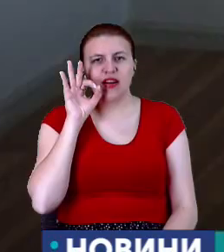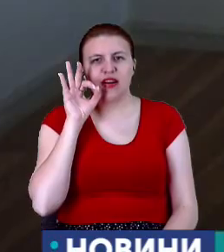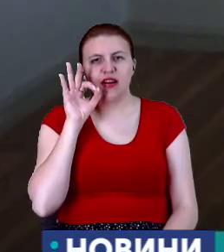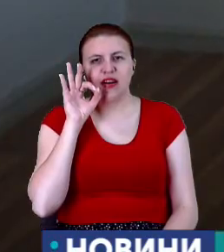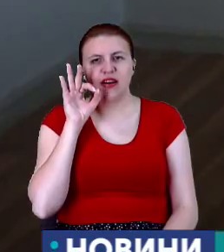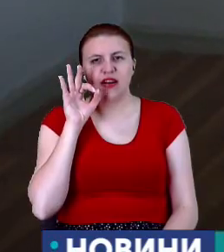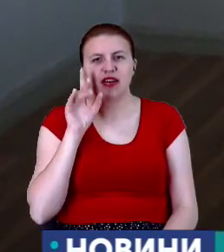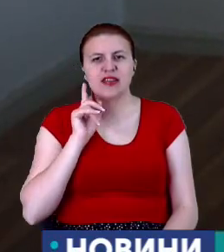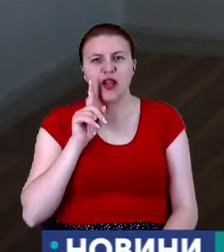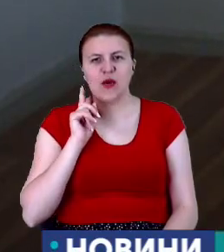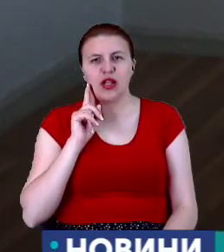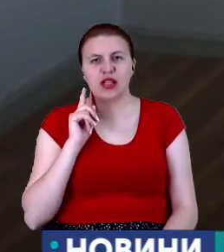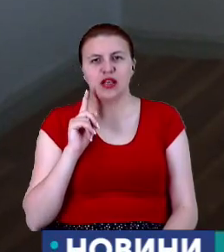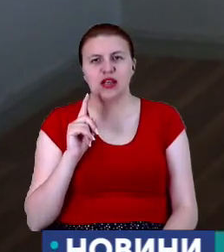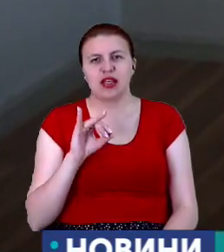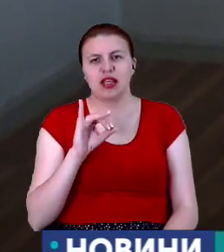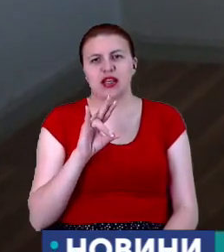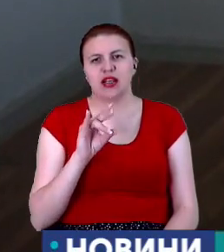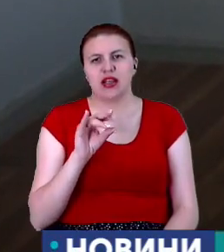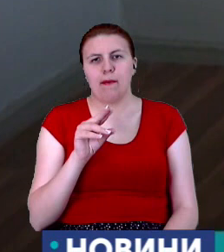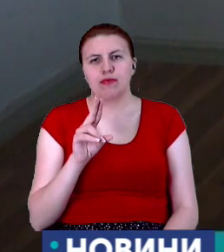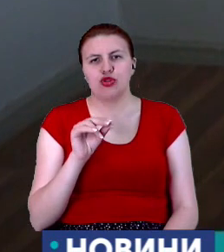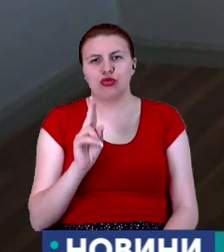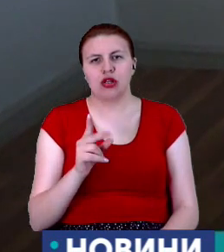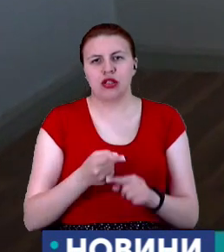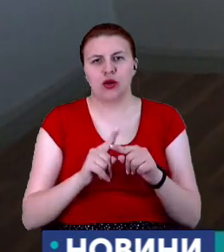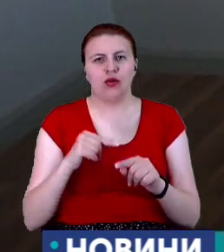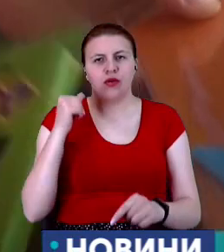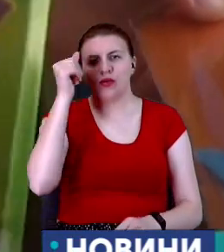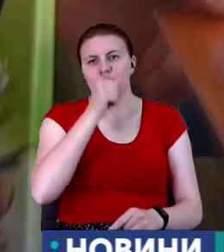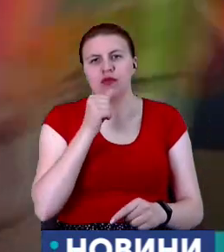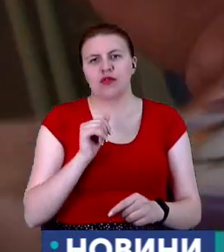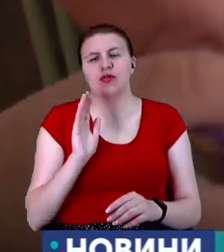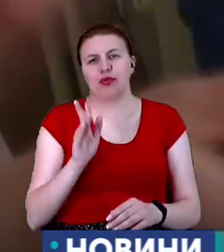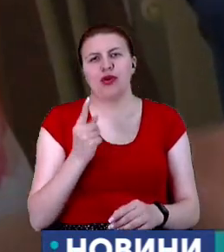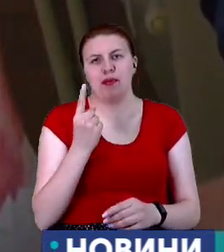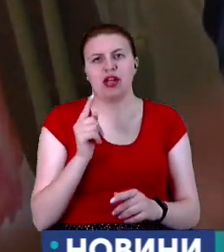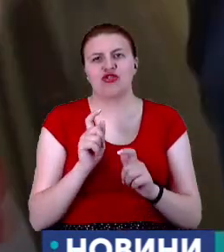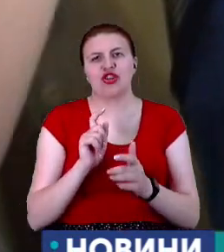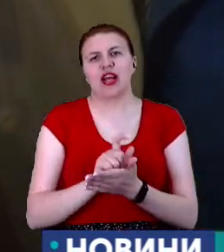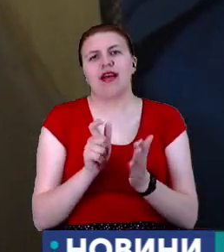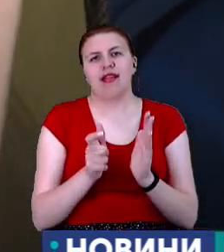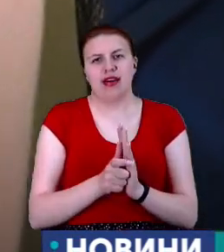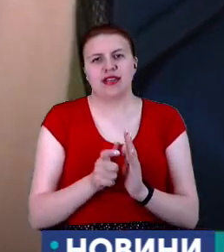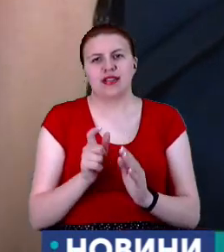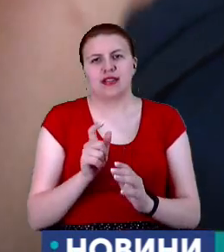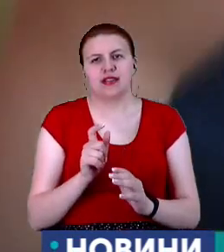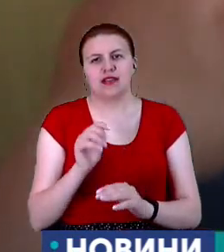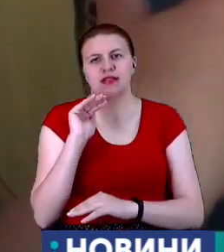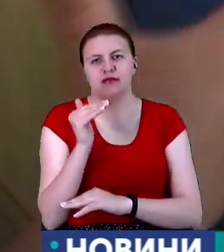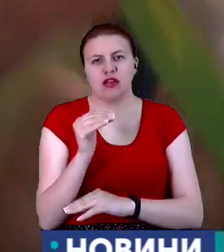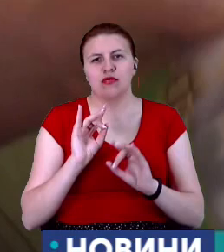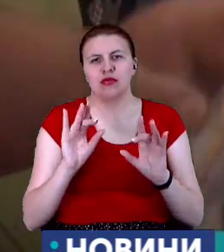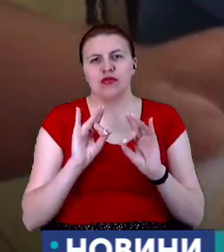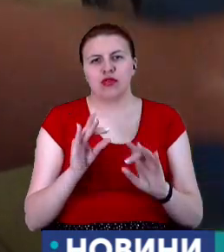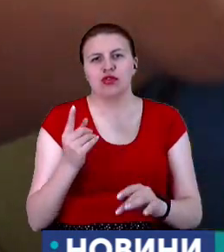зелений. Ірина Пилипчук цьогоріч збирається віддати сина до школи у 1-й клас. Розповідає, грошей, аби купити все необхідне для